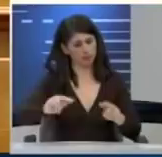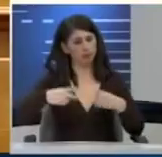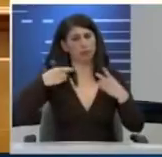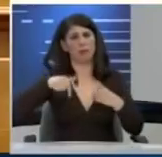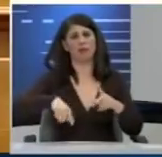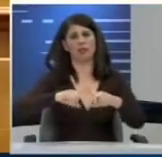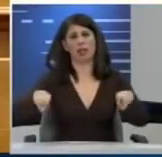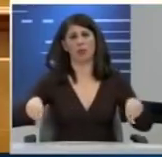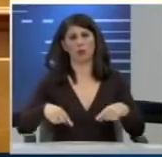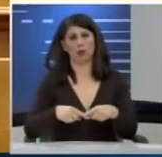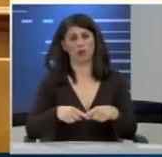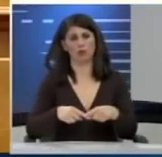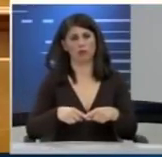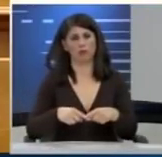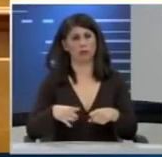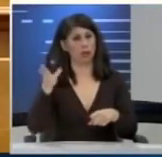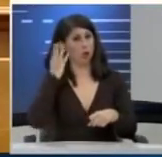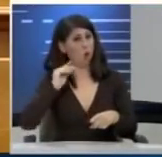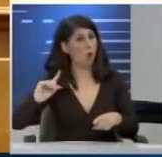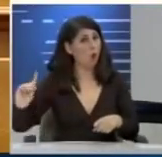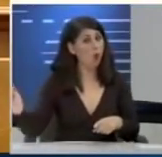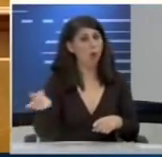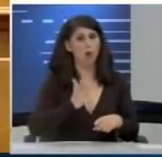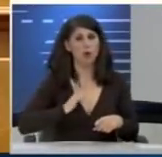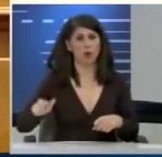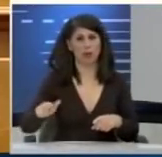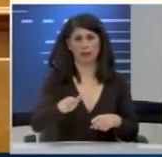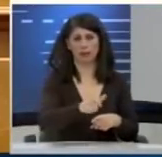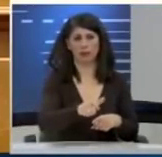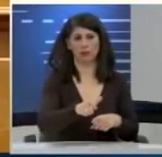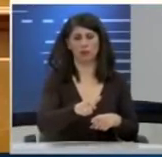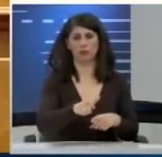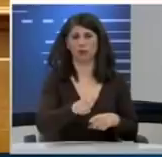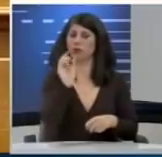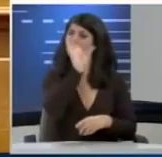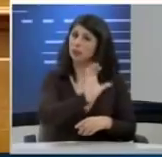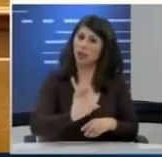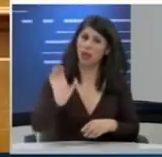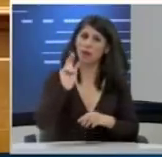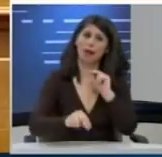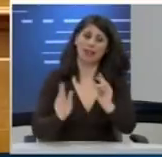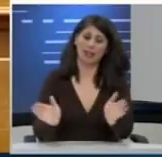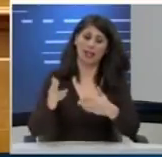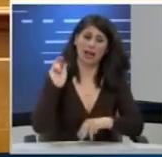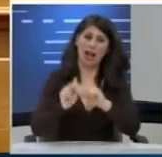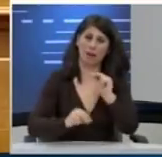την αίθουσα. Να το ακούσουν όλοι οι πολίτες εν όψη και της Ευρωπαϊκής Κάλπης.